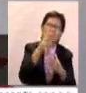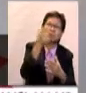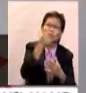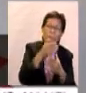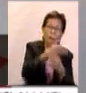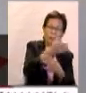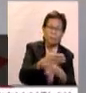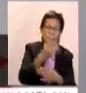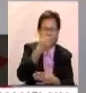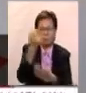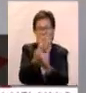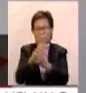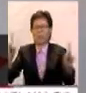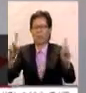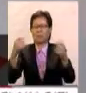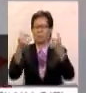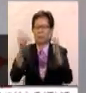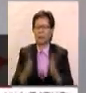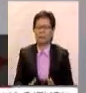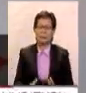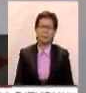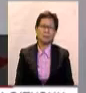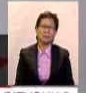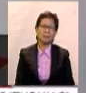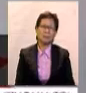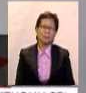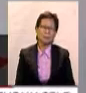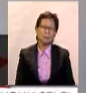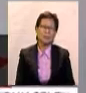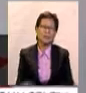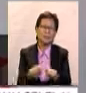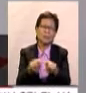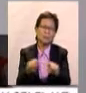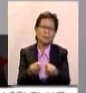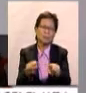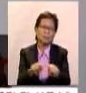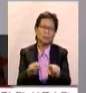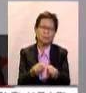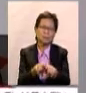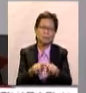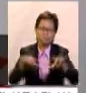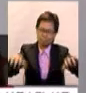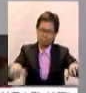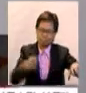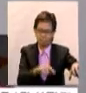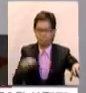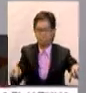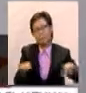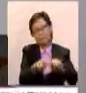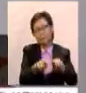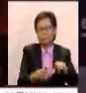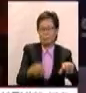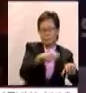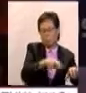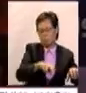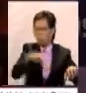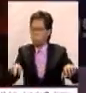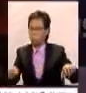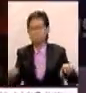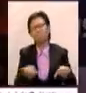jadi independent player. So sama jugalah, dua-dua tempat boleh naik lah. Yeah.